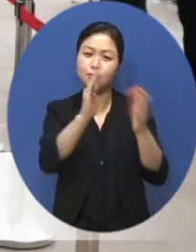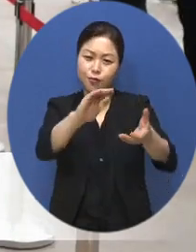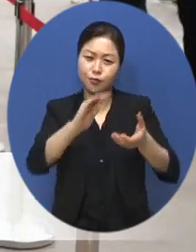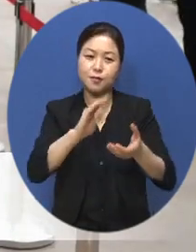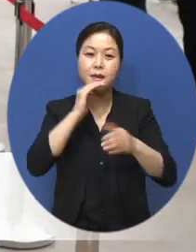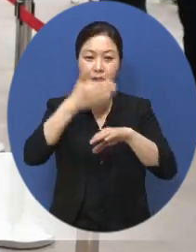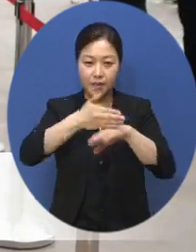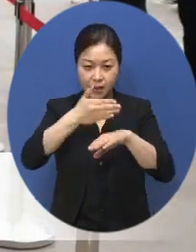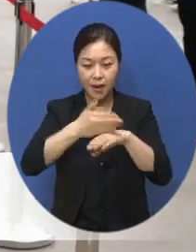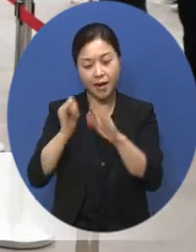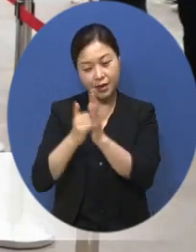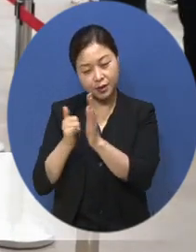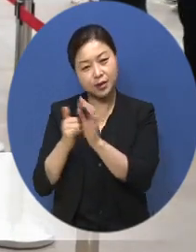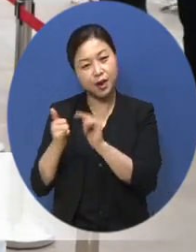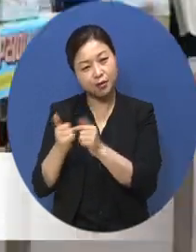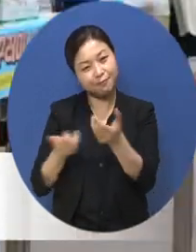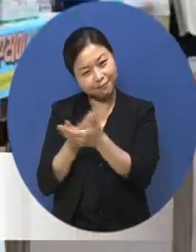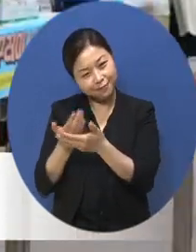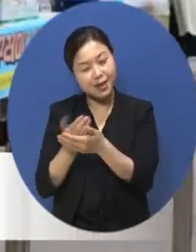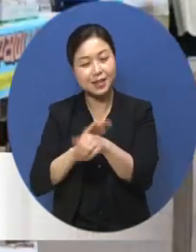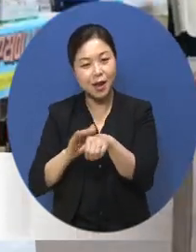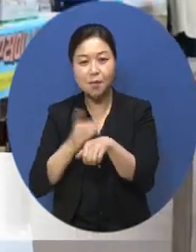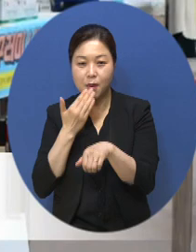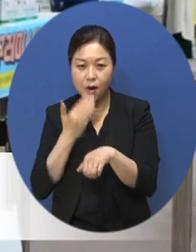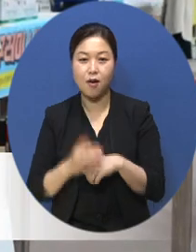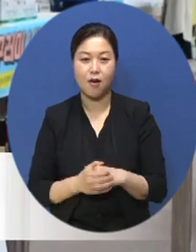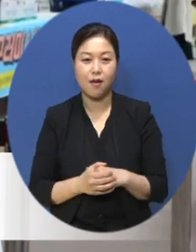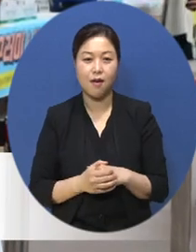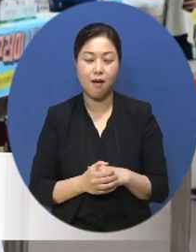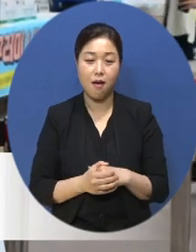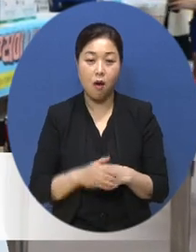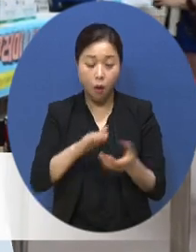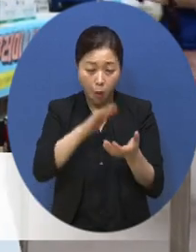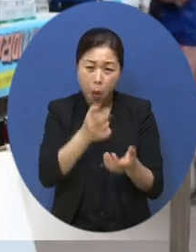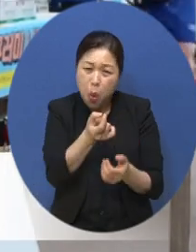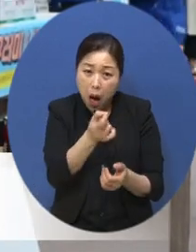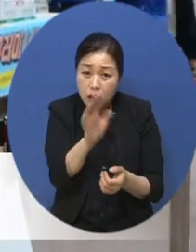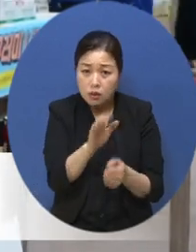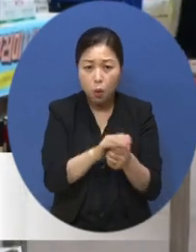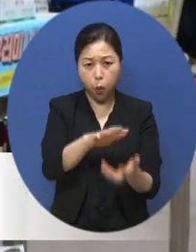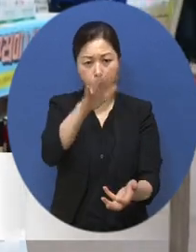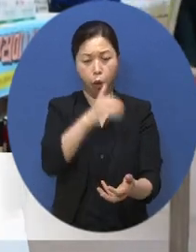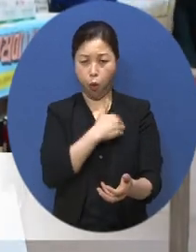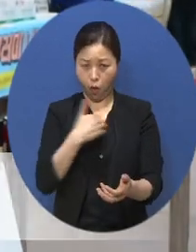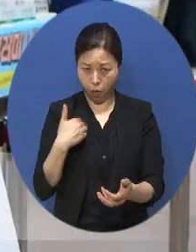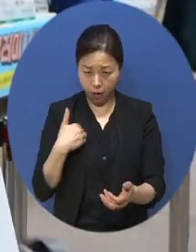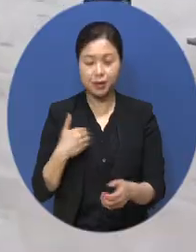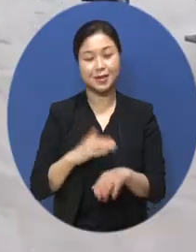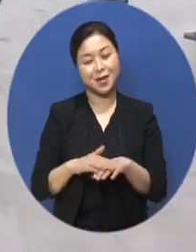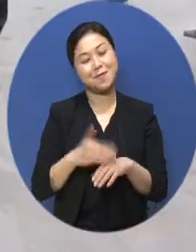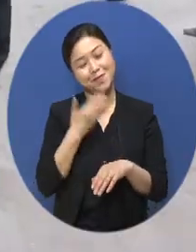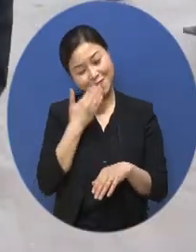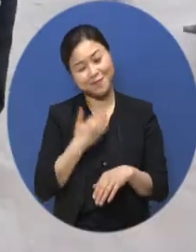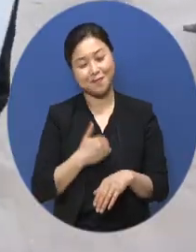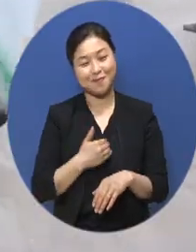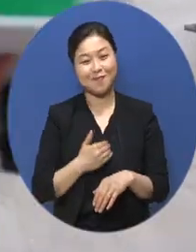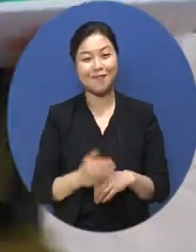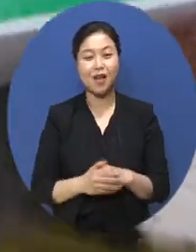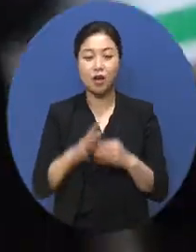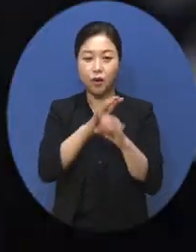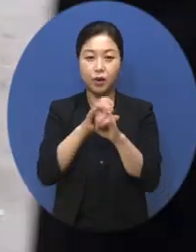감사해요. 가족들하고 잘 먹겠습니다. 조금일 줄 알았는데 양도 너무 많고 네, 잘 먹겠습니다.